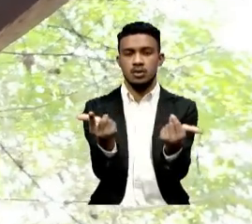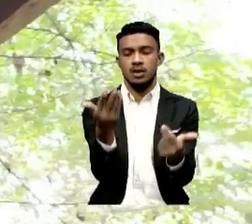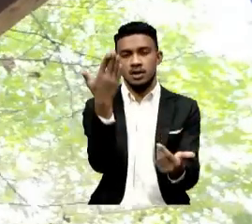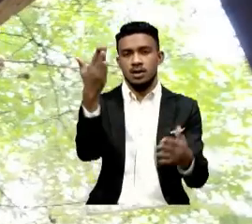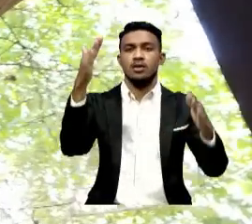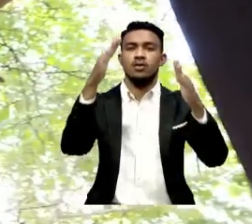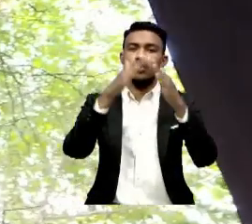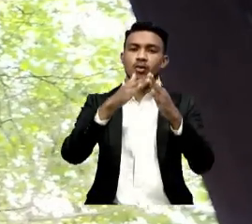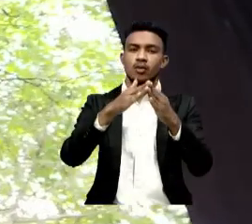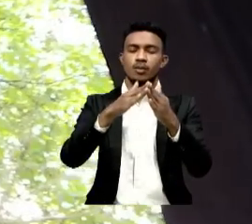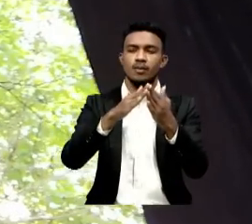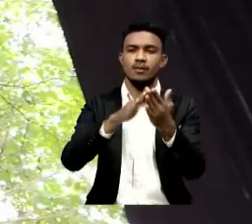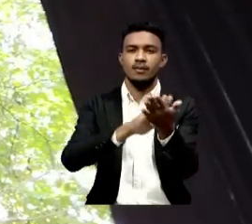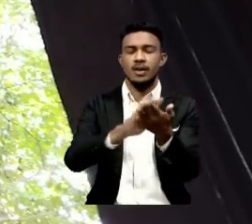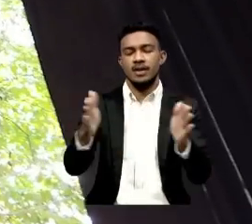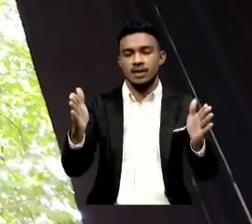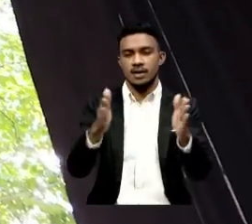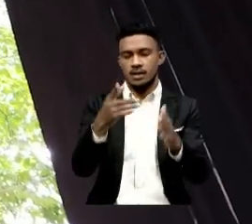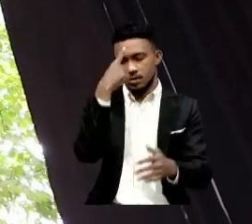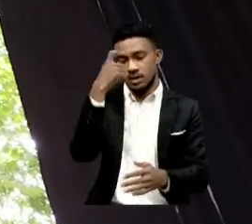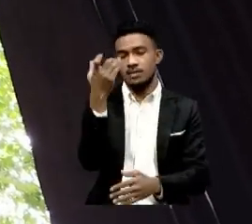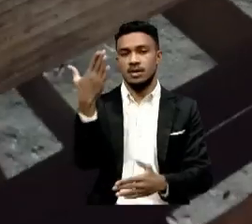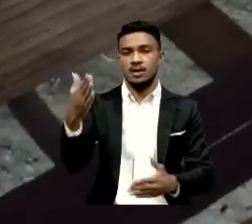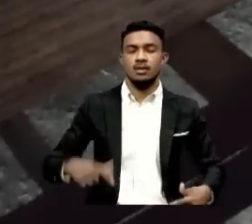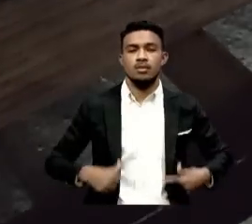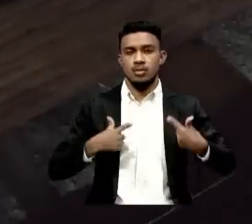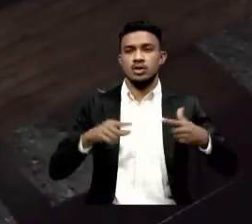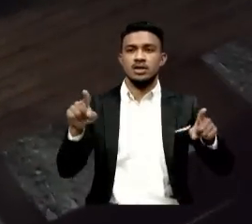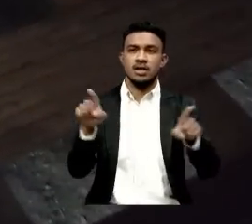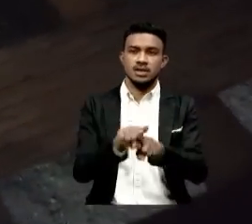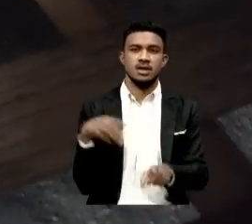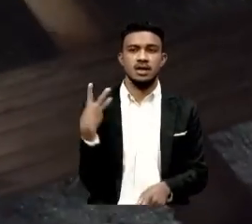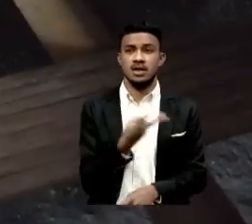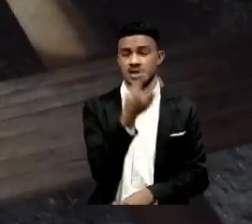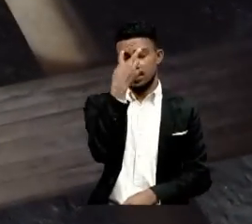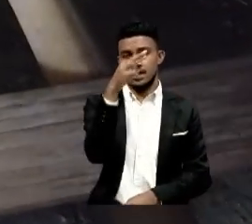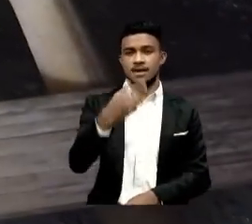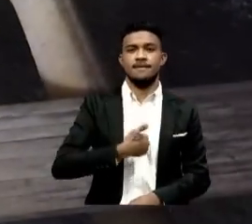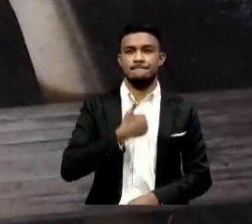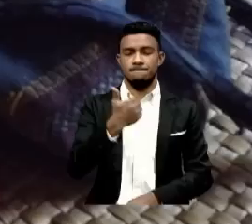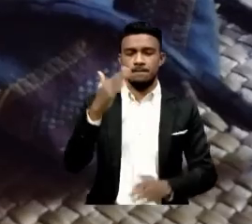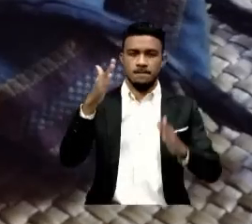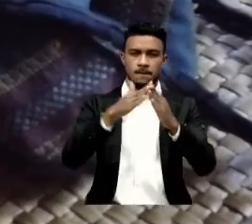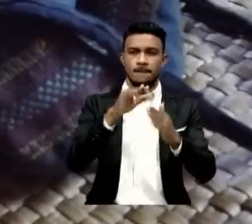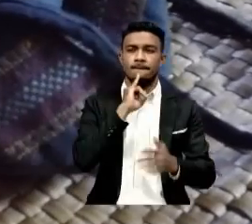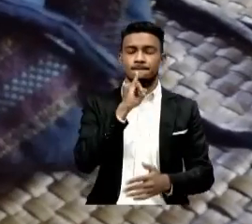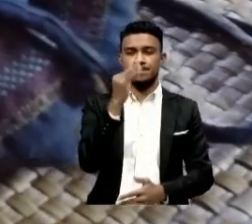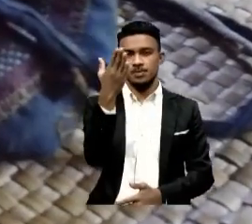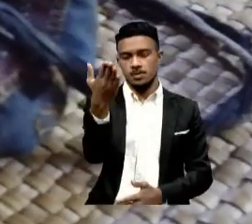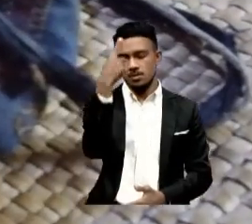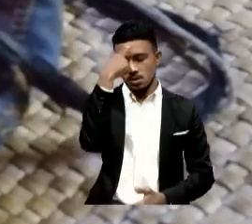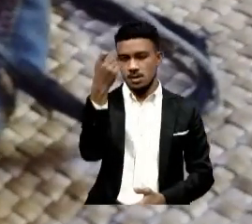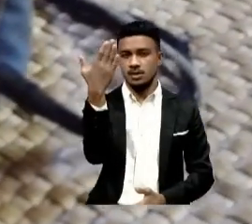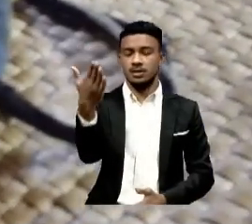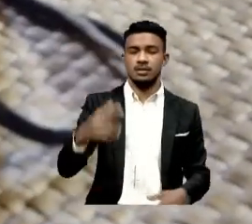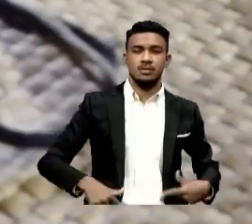uma simple sidamas diak tamba nia muris hanesane de ita ita mas hare rasik ba nia uma magne tamba durante ini nia